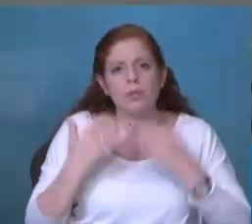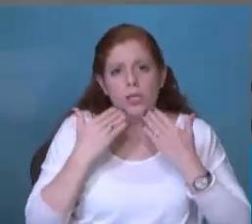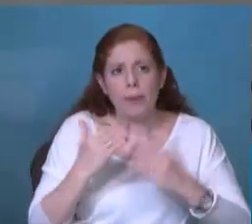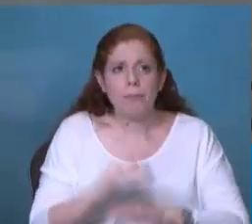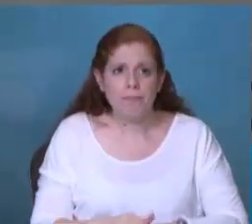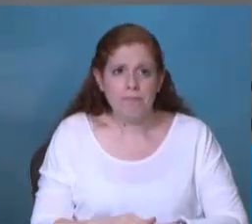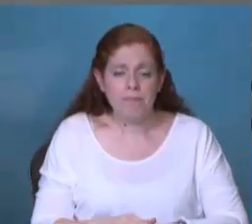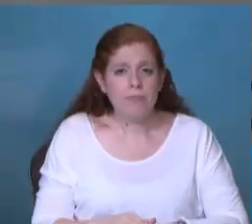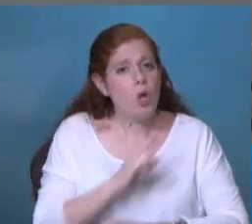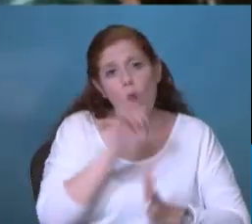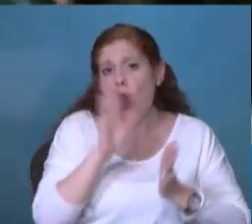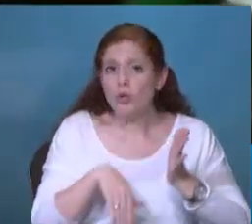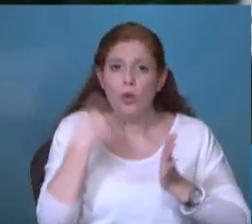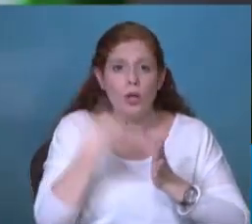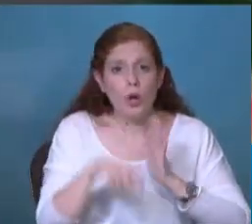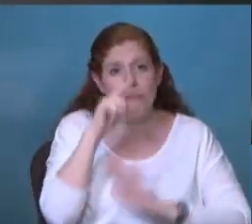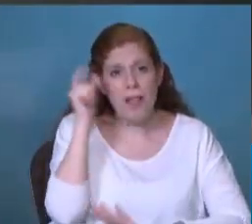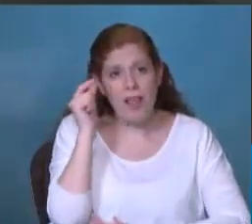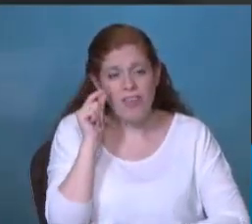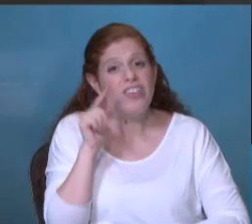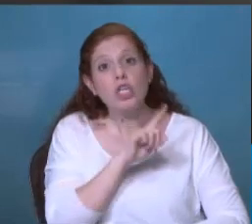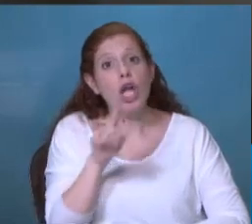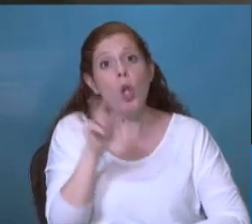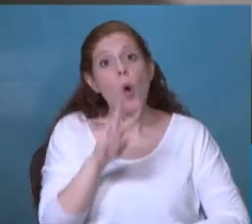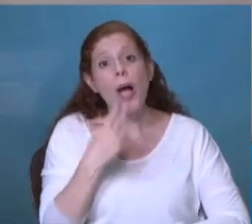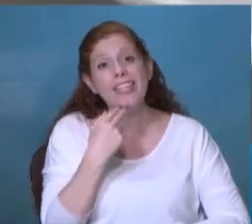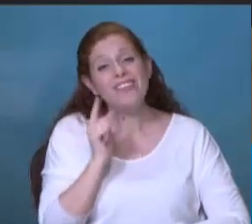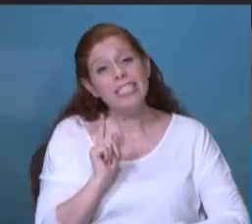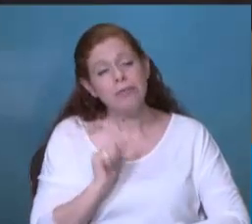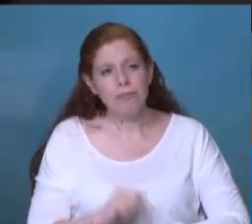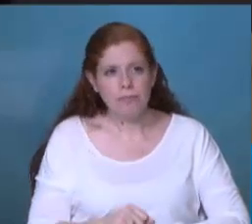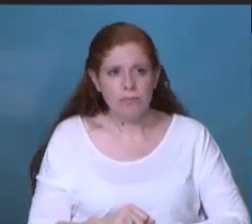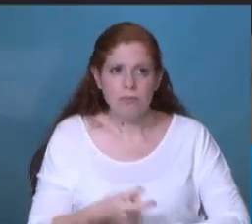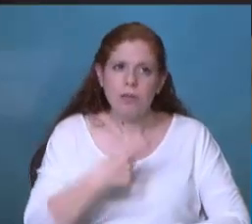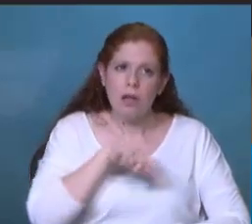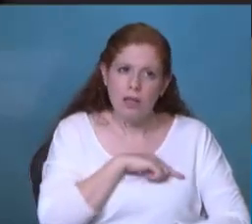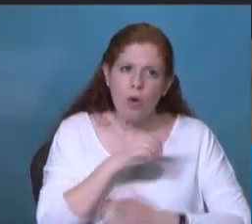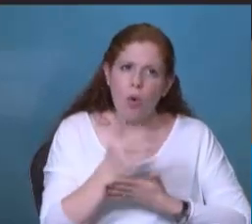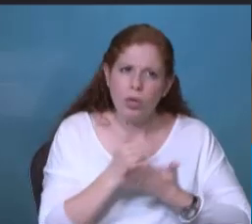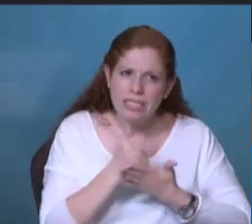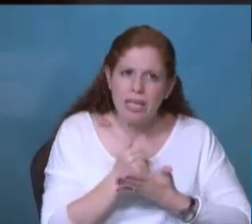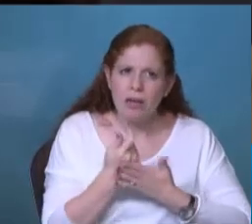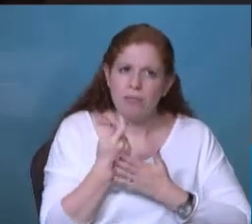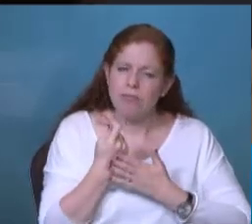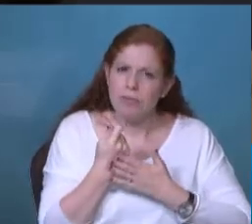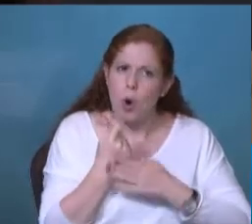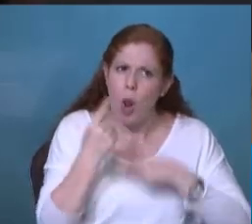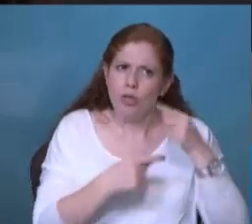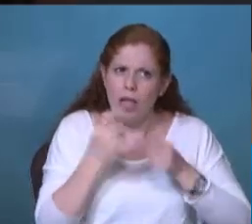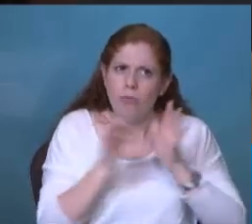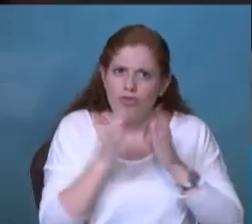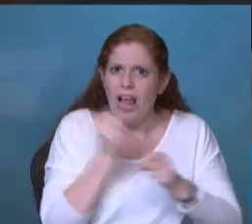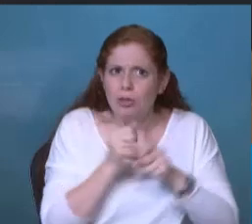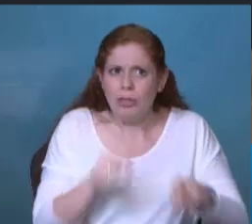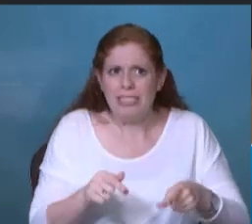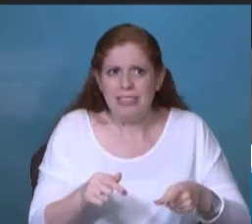8? לא זול לקנות בתל אביב, כשאת לא קוראת עברית. We actually save money all throughout the year to do this. We